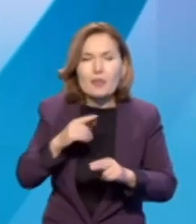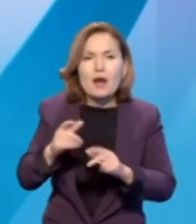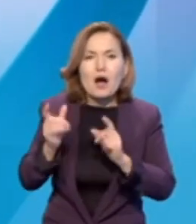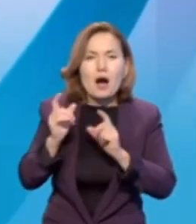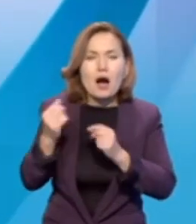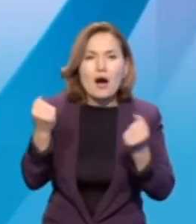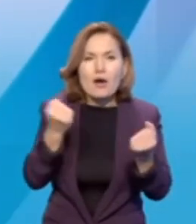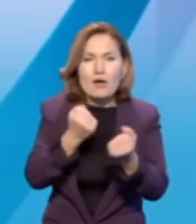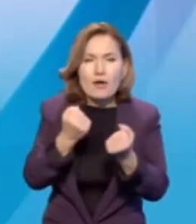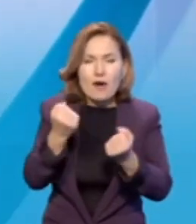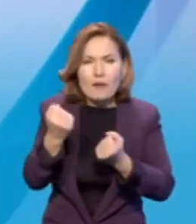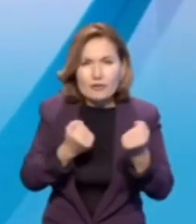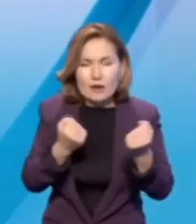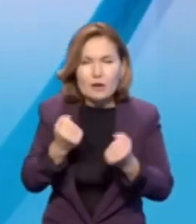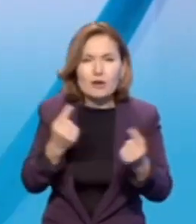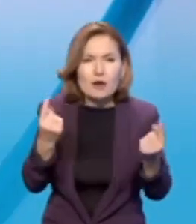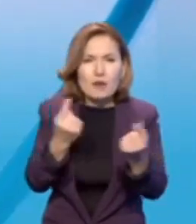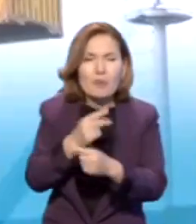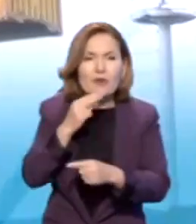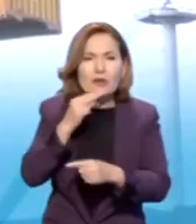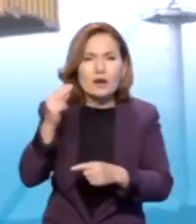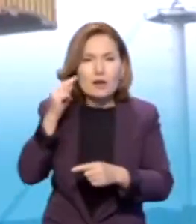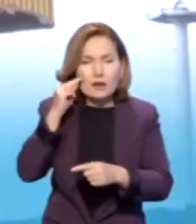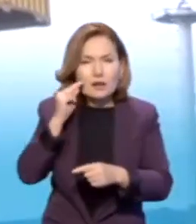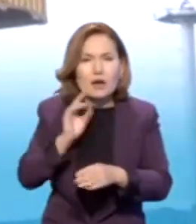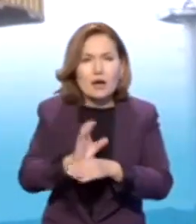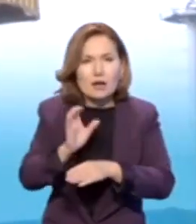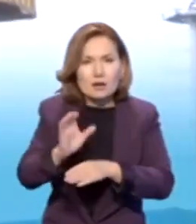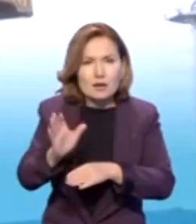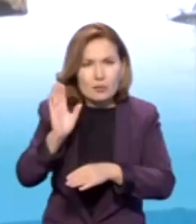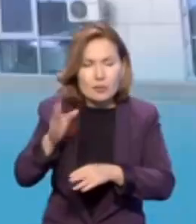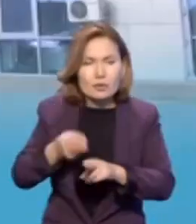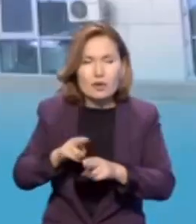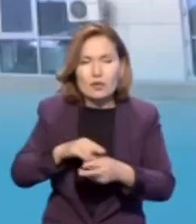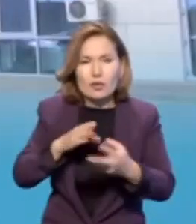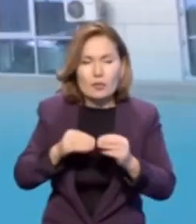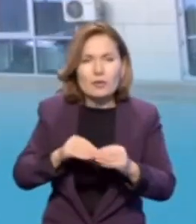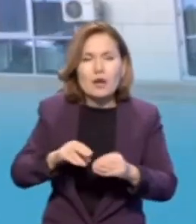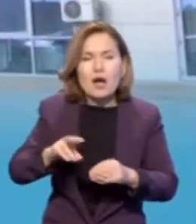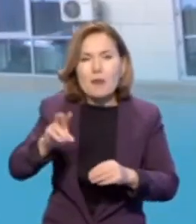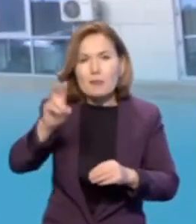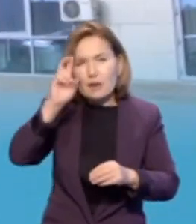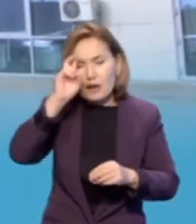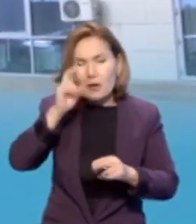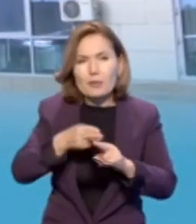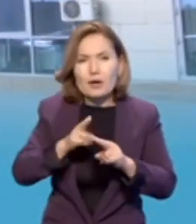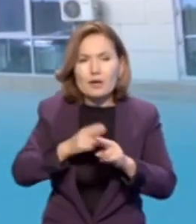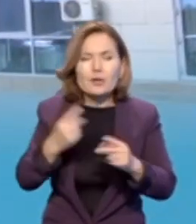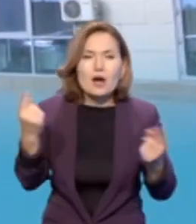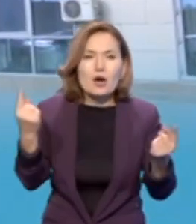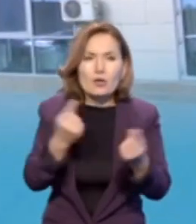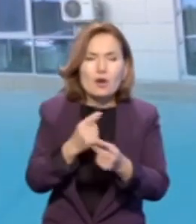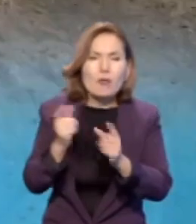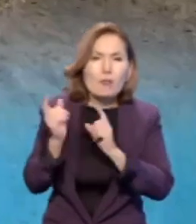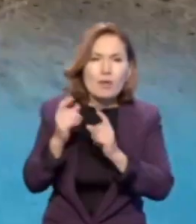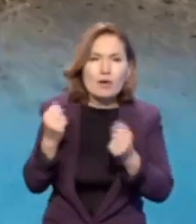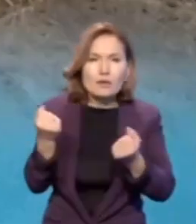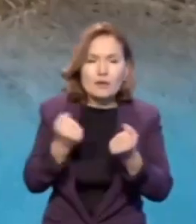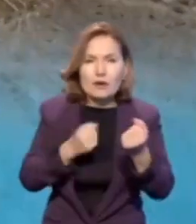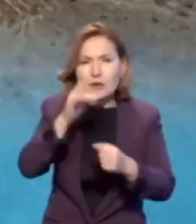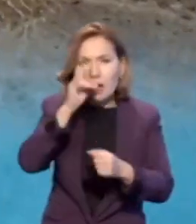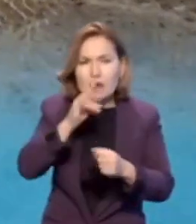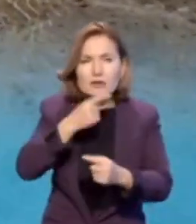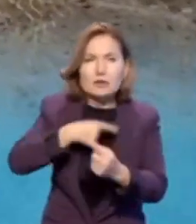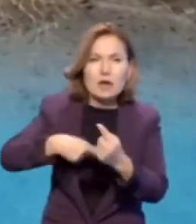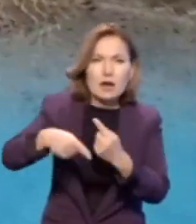бәрі осы дәліз арқылы Қытай жағына шығуына. Керісінше, сол елдердің мемлекеттерінде қайтатын жүк тасымалдау машинелерінің бәрі Қазақстан арқылы